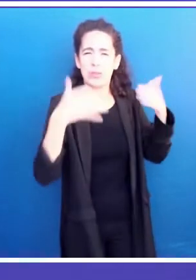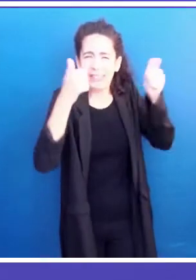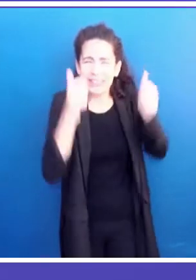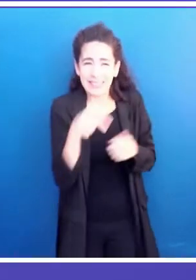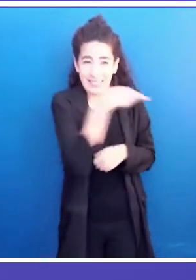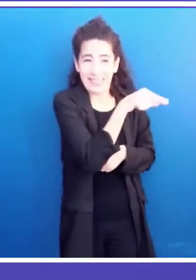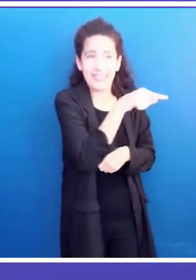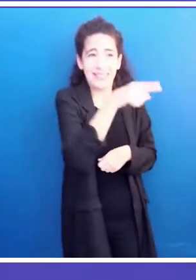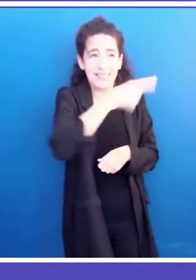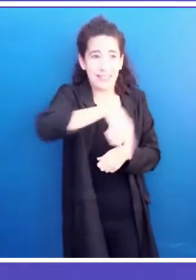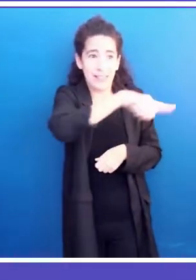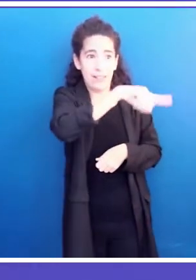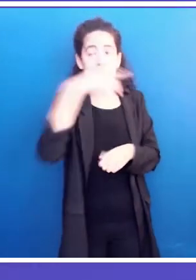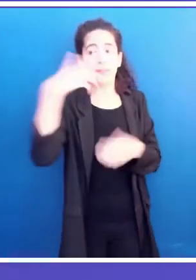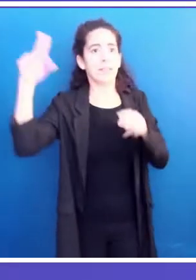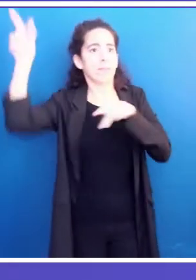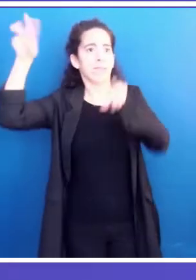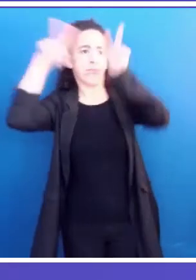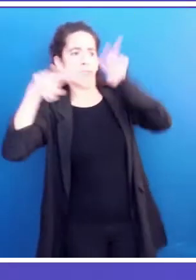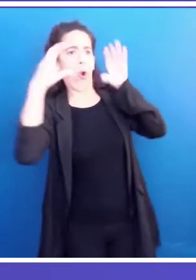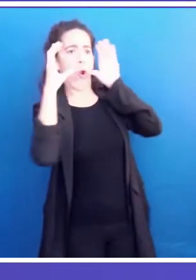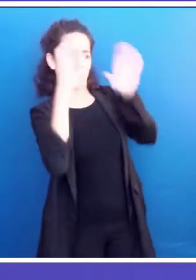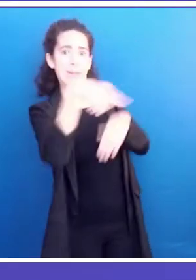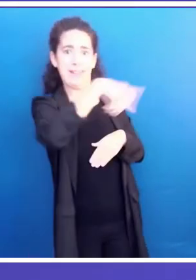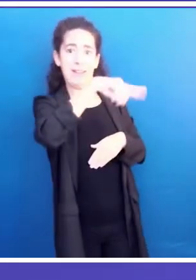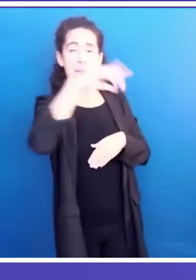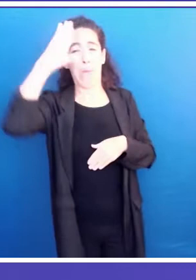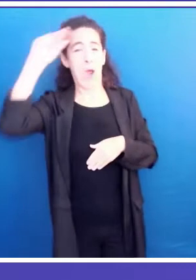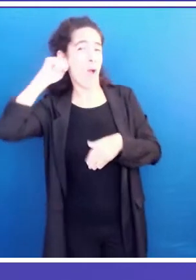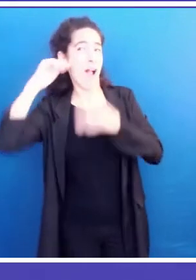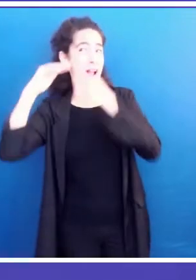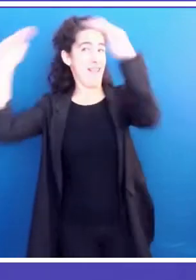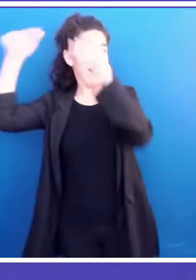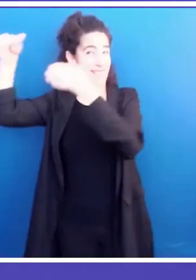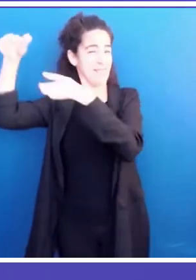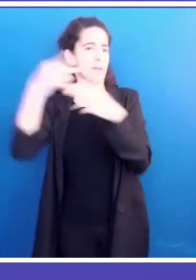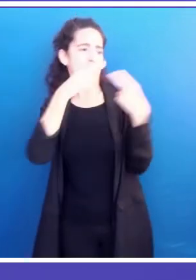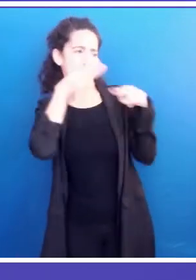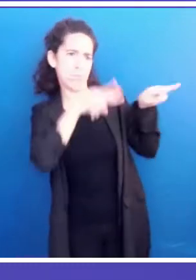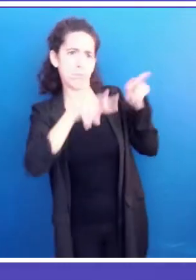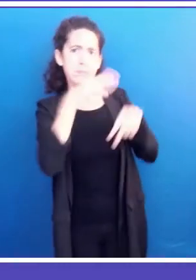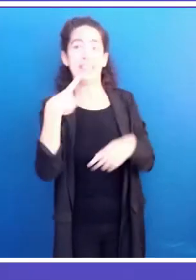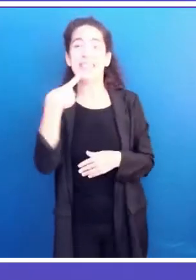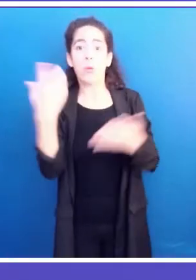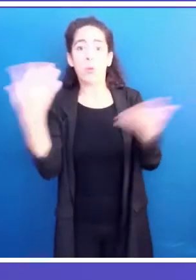لمرصد المساواة بين الجنسين وهو وحدة ضمن المعهد الكتالوني.